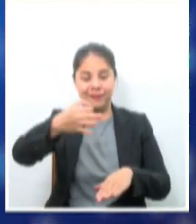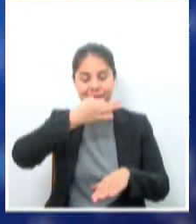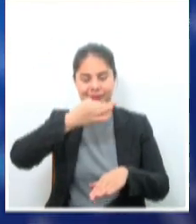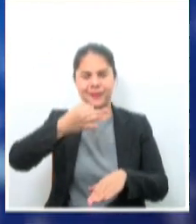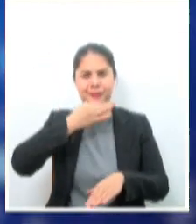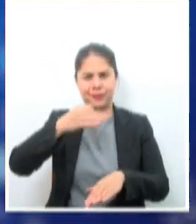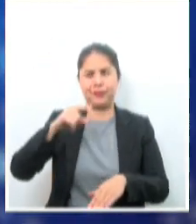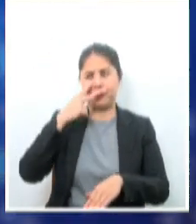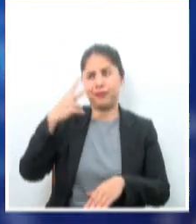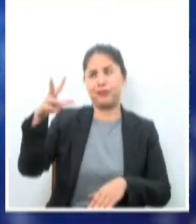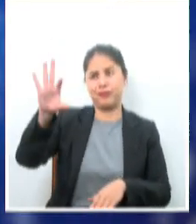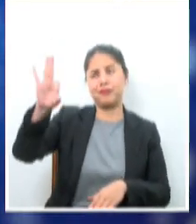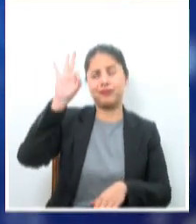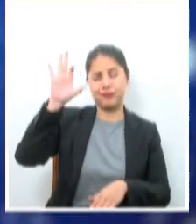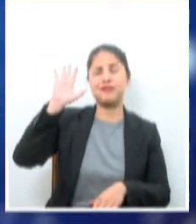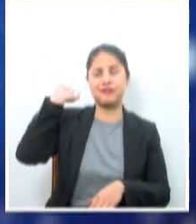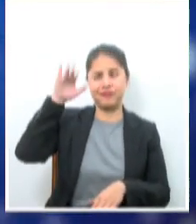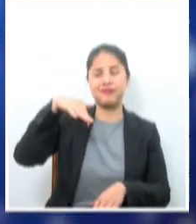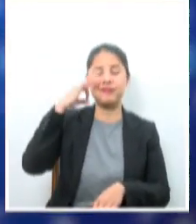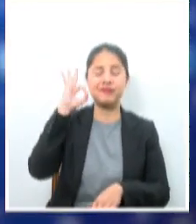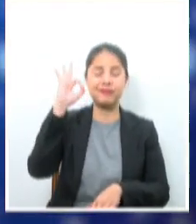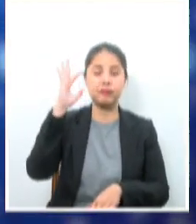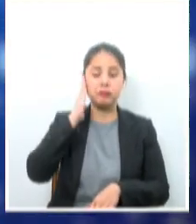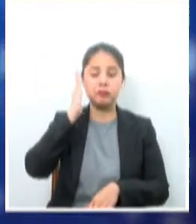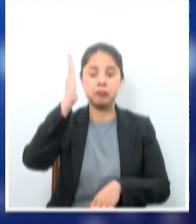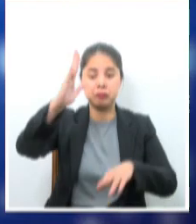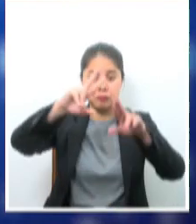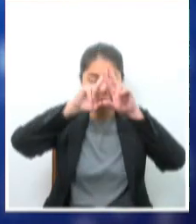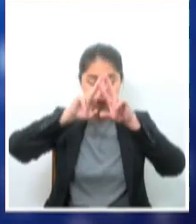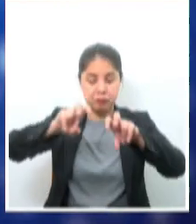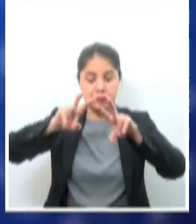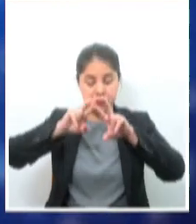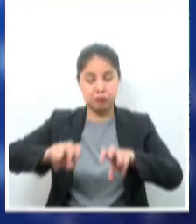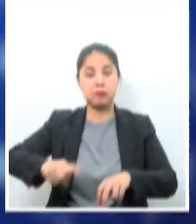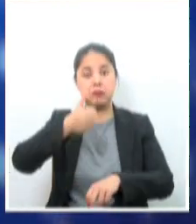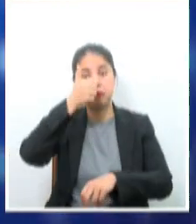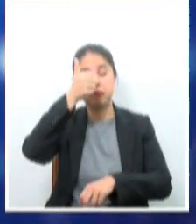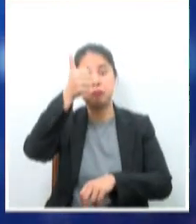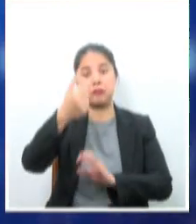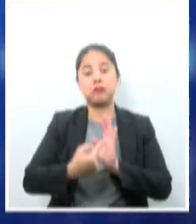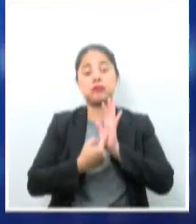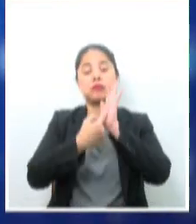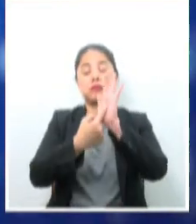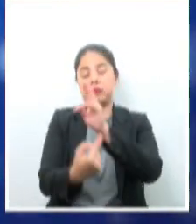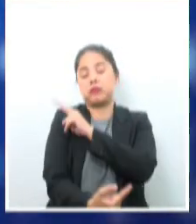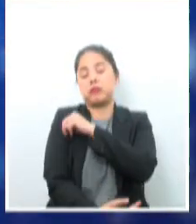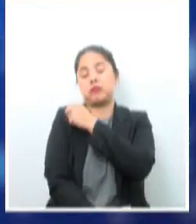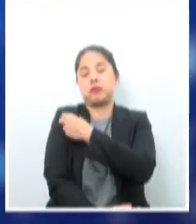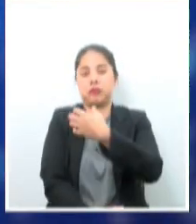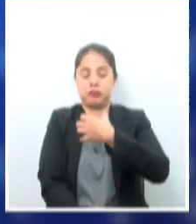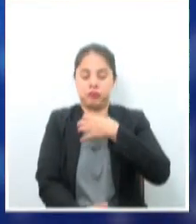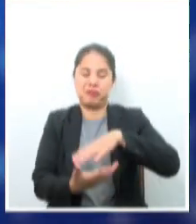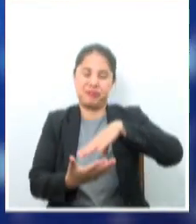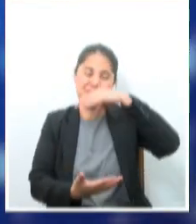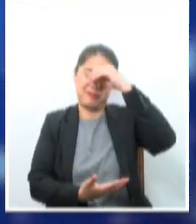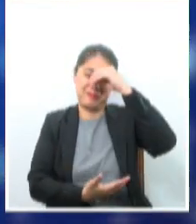รวจลงไปลึกมากพอว่าอาชีพเหล่านั้นน่ะต้องเจอสภาพแวดล้อมแบบไหนเขาเหมาะหรือเปล่าอย่างเช่นเด็กบางคนนะครับอยากเป็นหมอนะครับแต่พอโตขึ้นมาเรียนหม